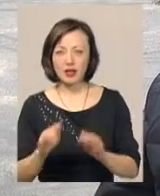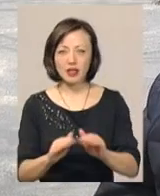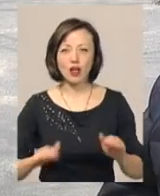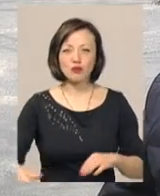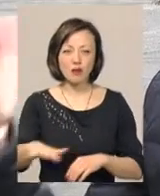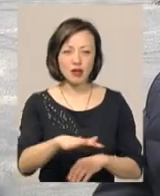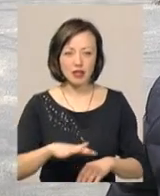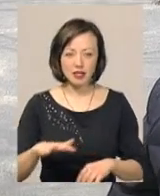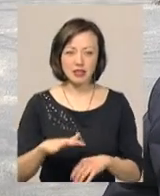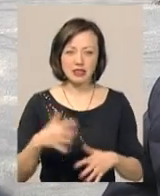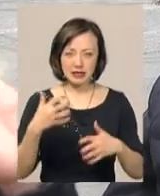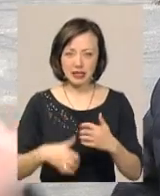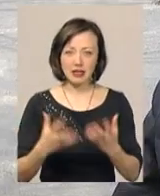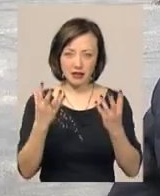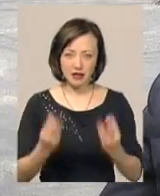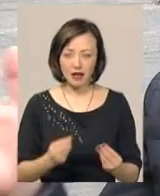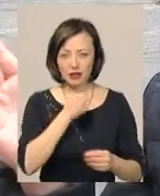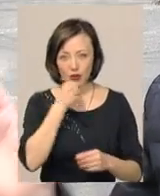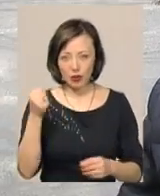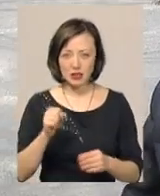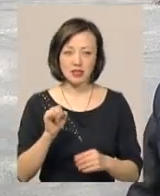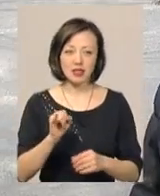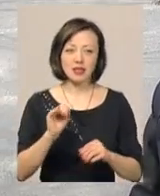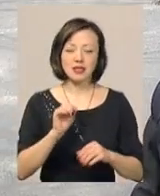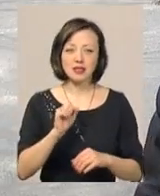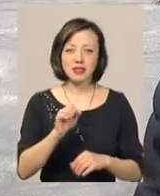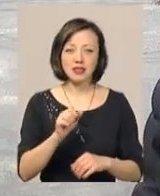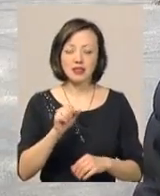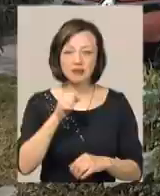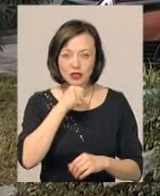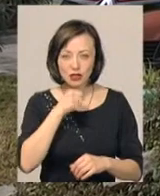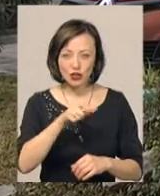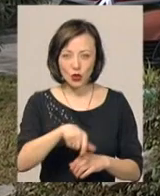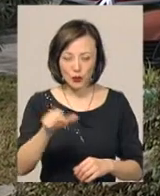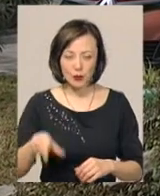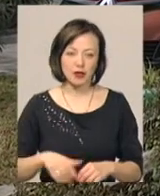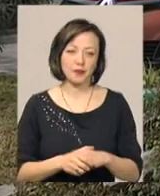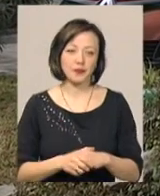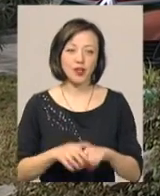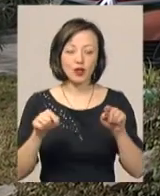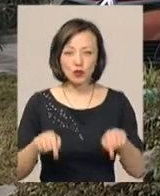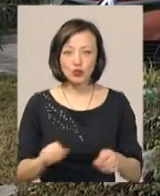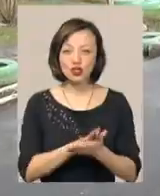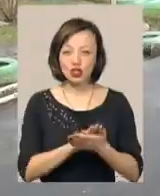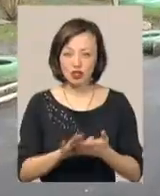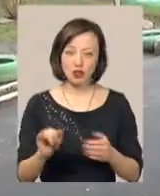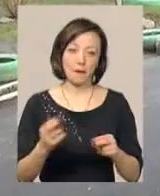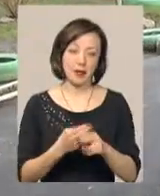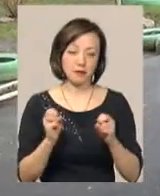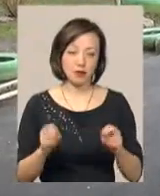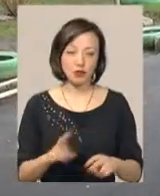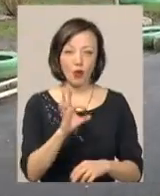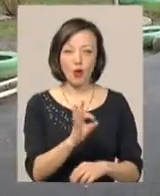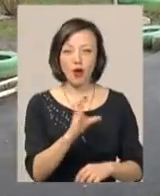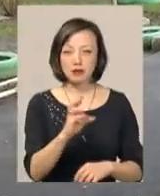дитячому майданчику, серед білого дня і дорослі, і старші, і літні люди. Тепер тут, каже пані Олеся, чисто і безпечно.